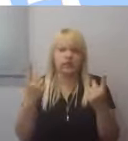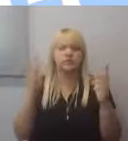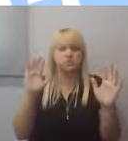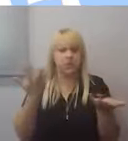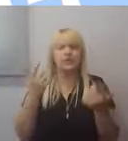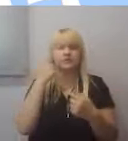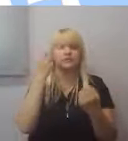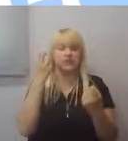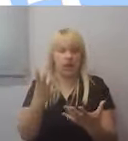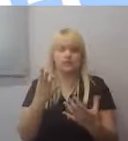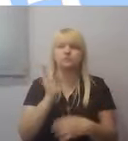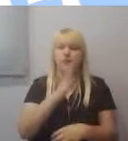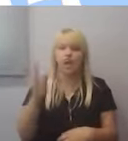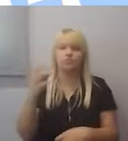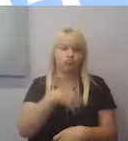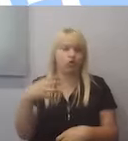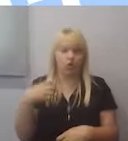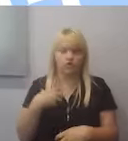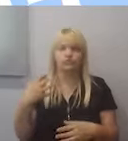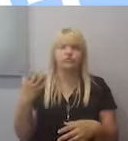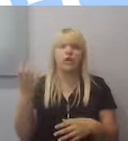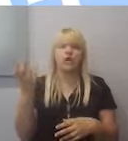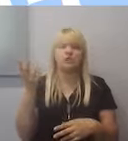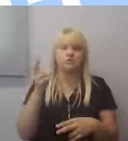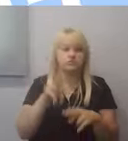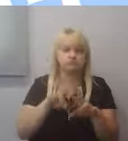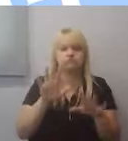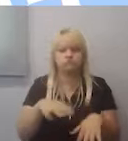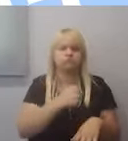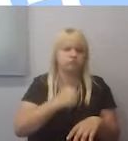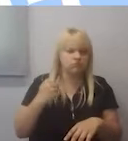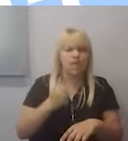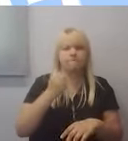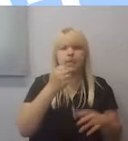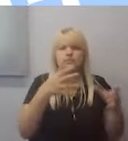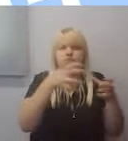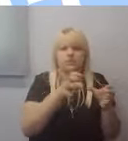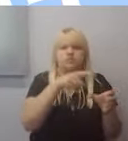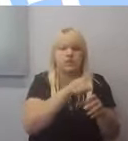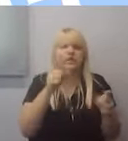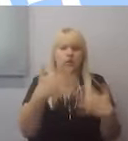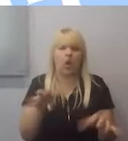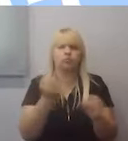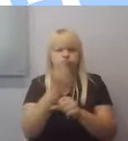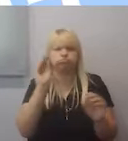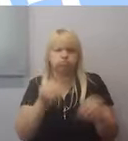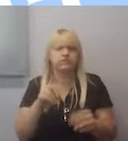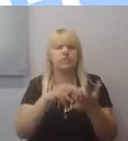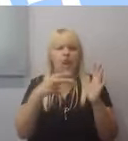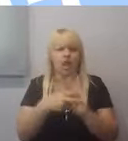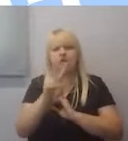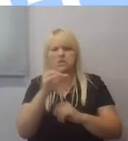ka katra pašvaldībai ir kopā ar vietējo garnizonu vai vai zemessardes bataljonu jāizstrādāt tas plāns kā kā pašvaldība var sniegt atbalstu